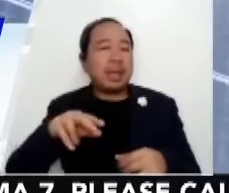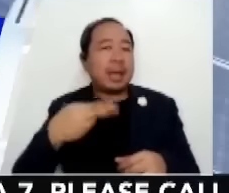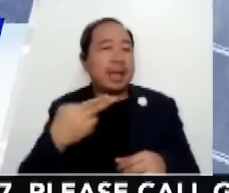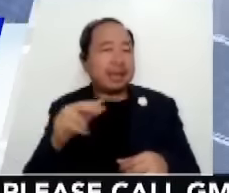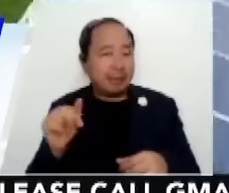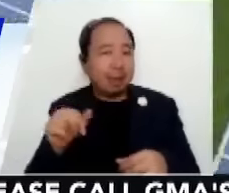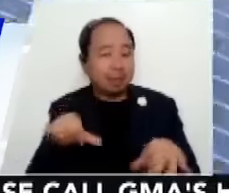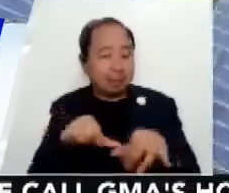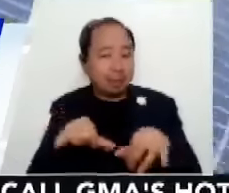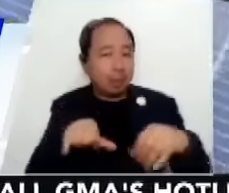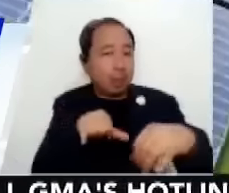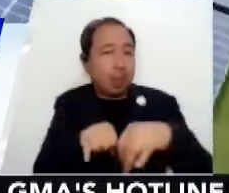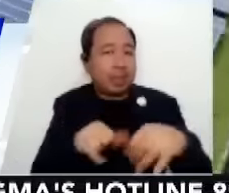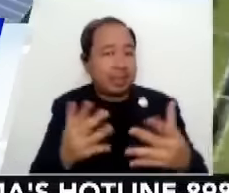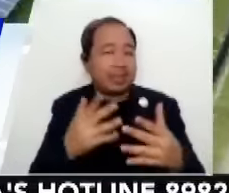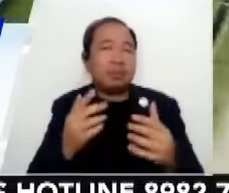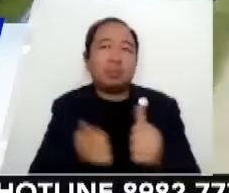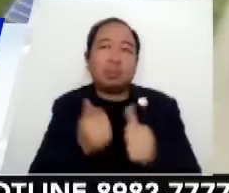solar farm sa buong Visayas.